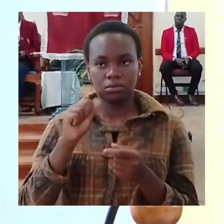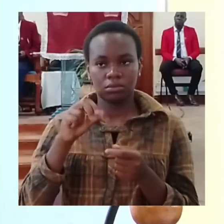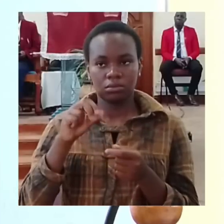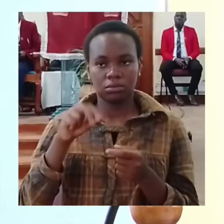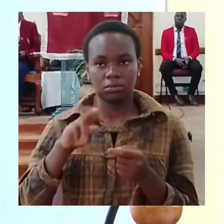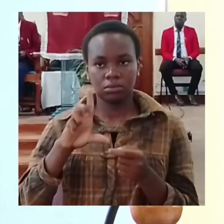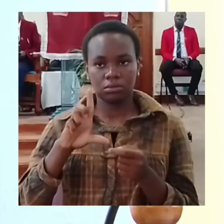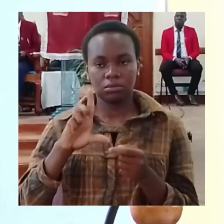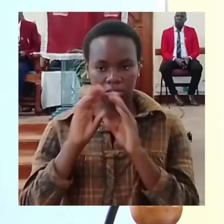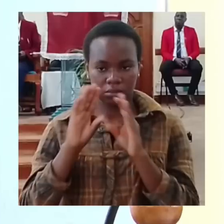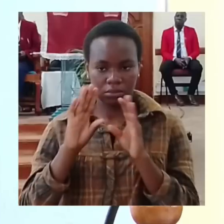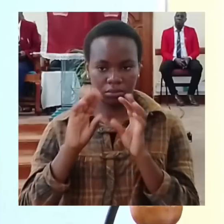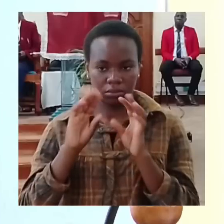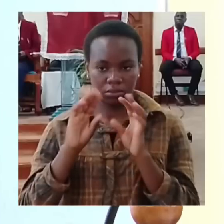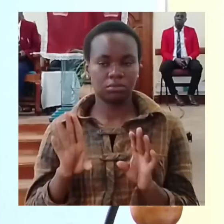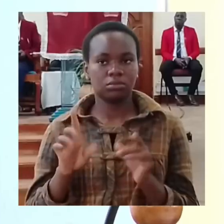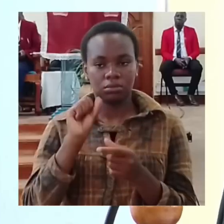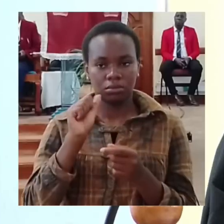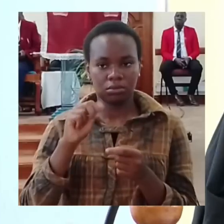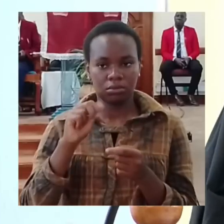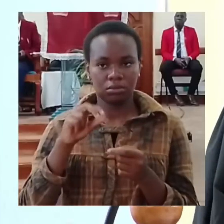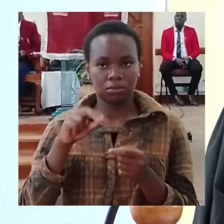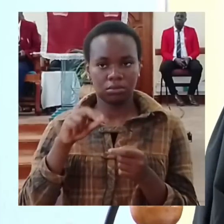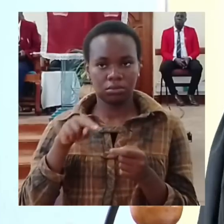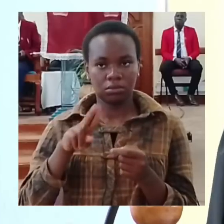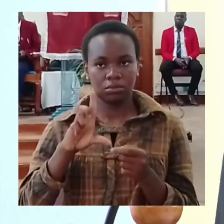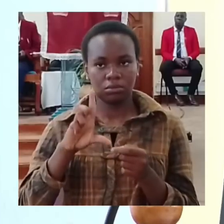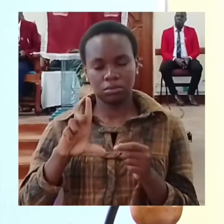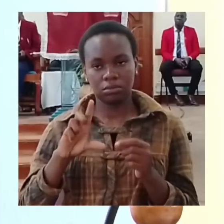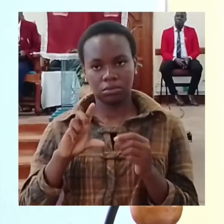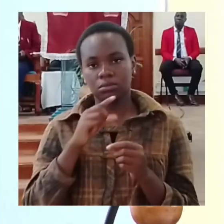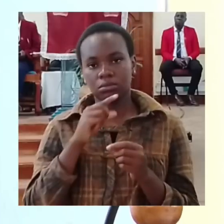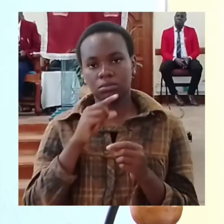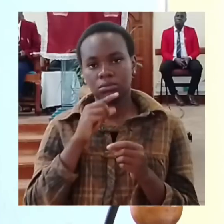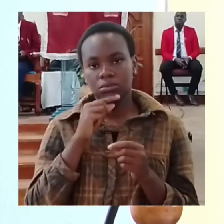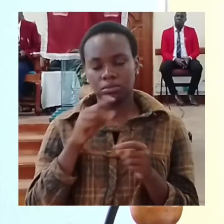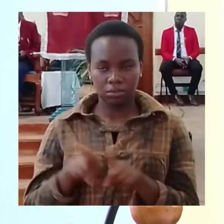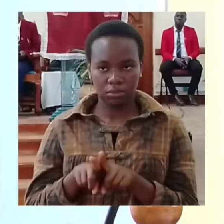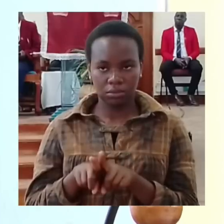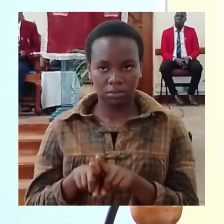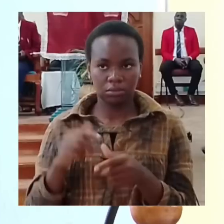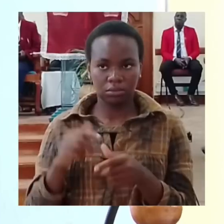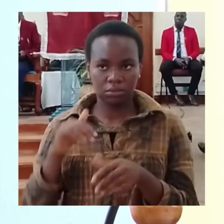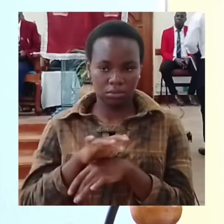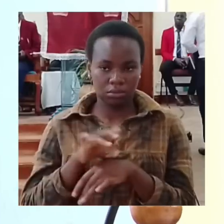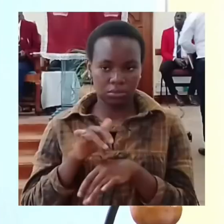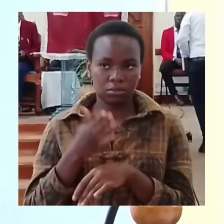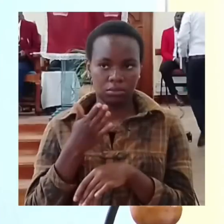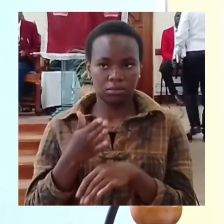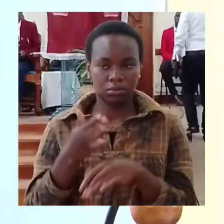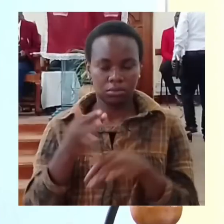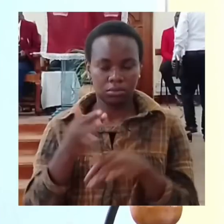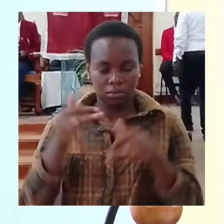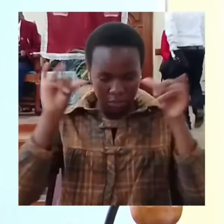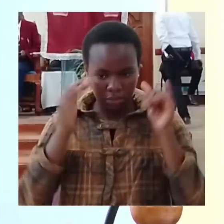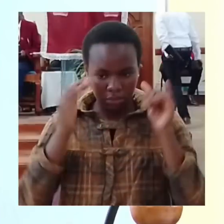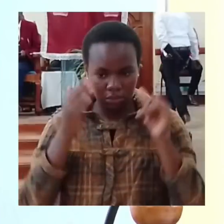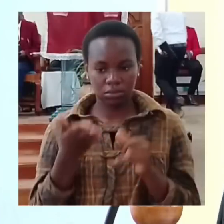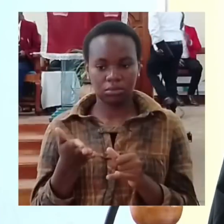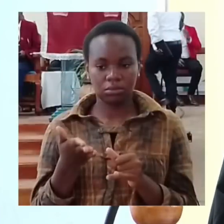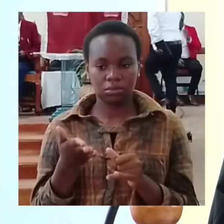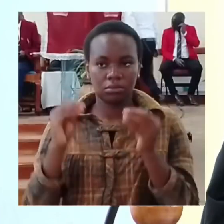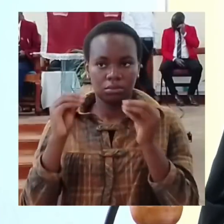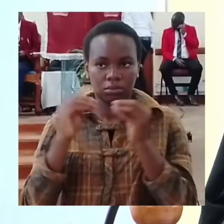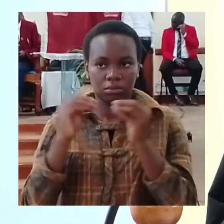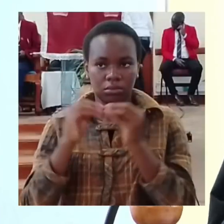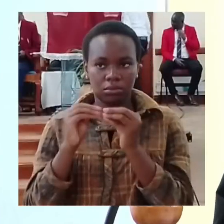arathimĩkĩte. Saũlũ arĩ mwanake mũnini, agĩtũmwo athiĩ agethe ndigiri cia ithe ciorĩte, na agĩcemania na